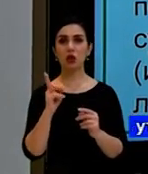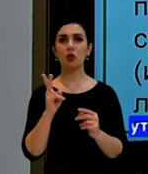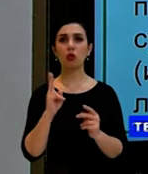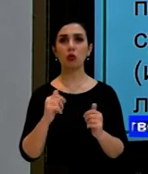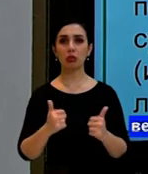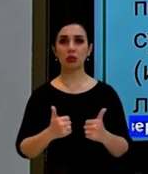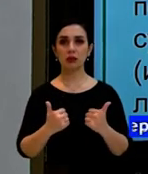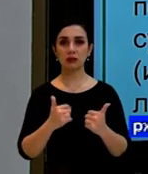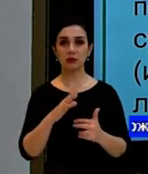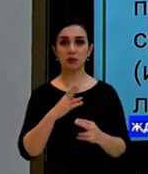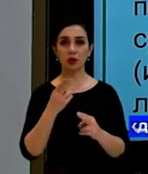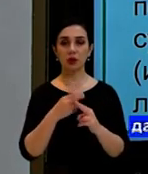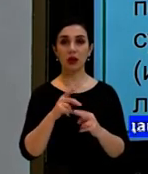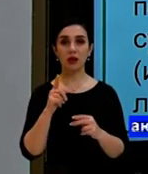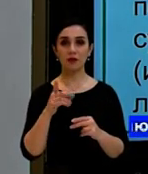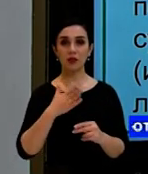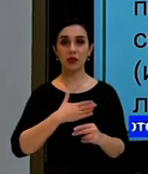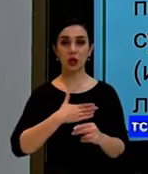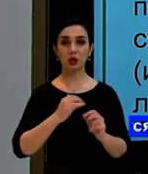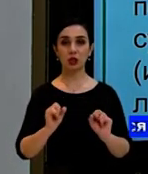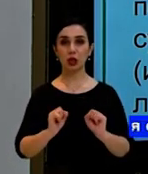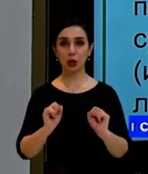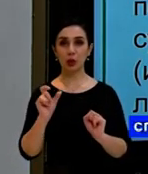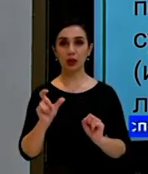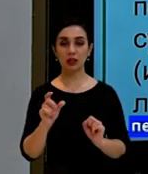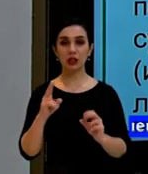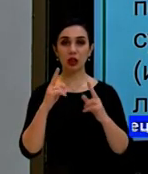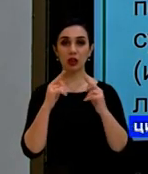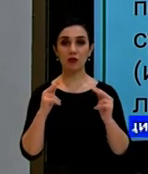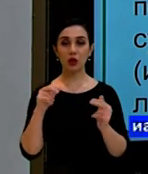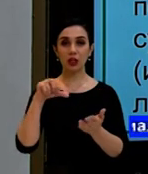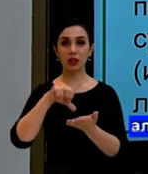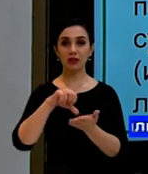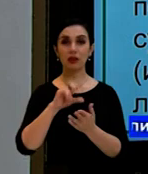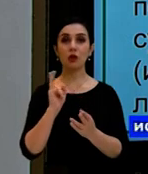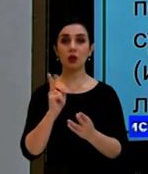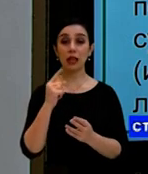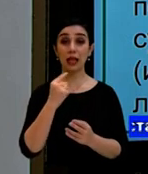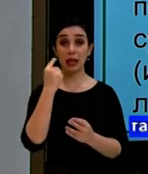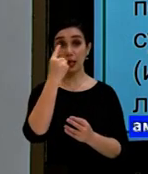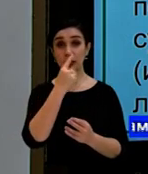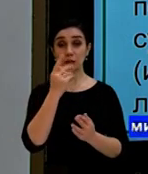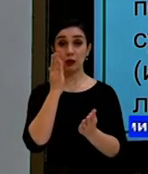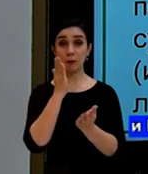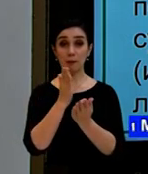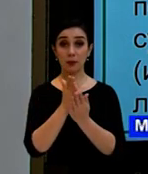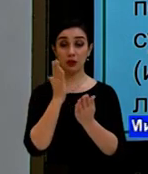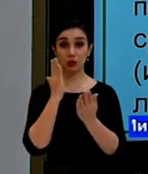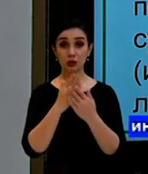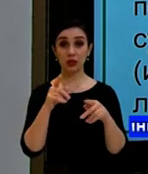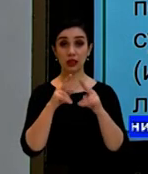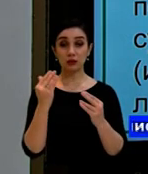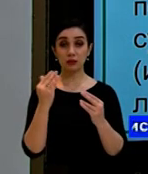старался стать ведь до наш герой дворянином дворянин лицо принадлежащих